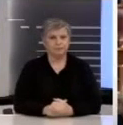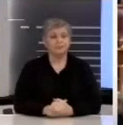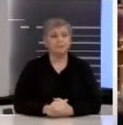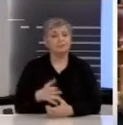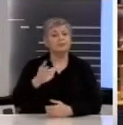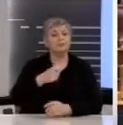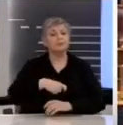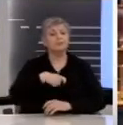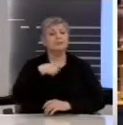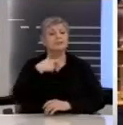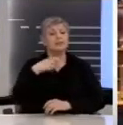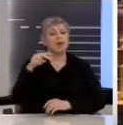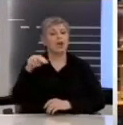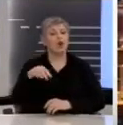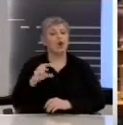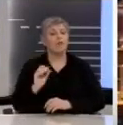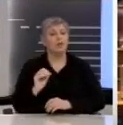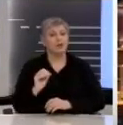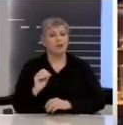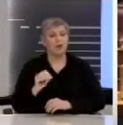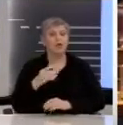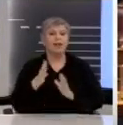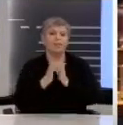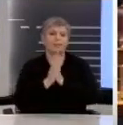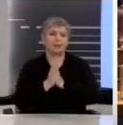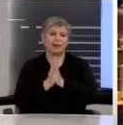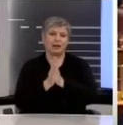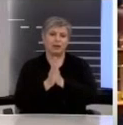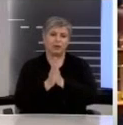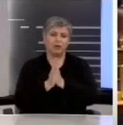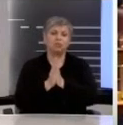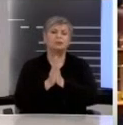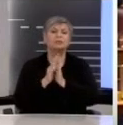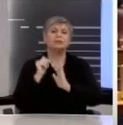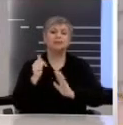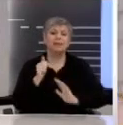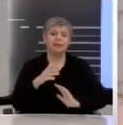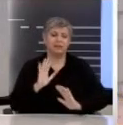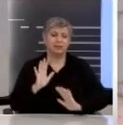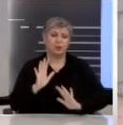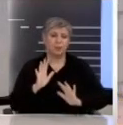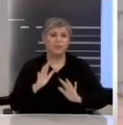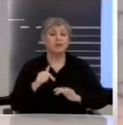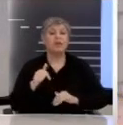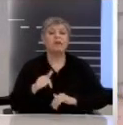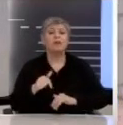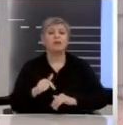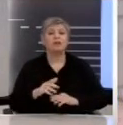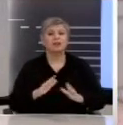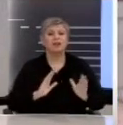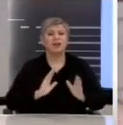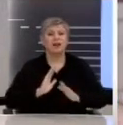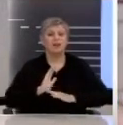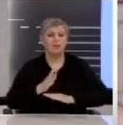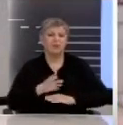Κύριε Λοβέρδο, κύριε Λοβέρδο, παρακαλώ πολύ. Θα με κάνετε να παραδώσω, να αποδώσω κατευθείαν το